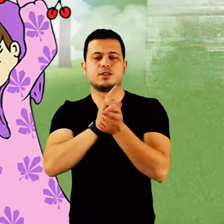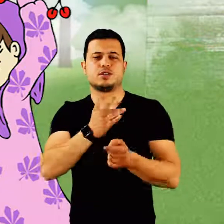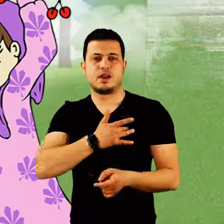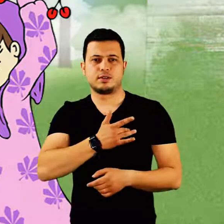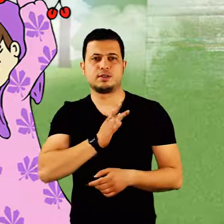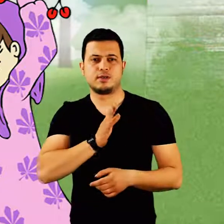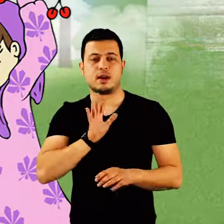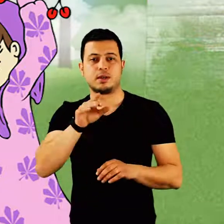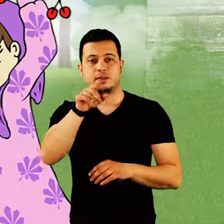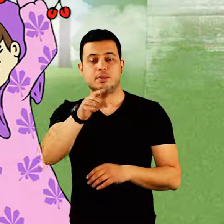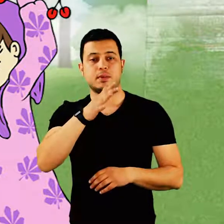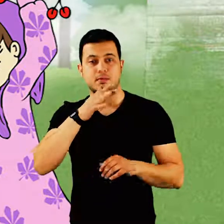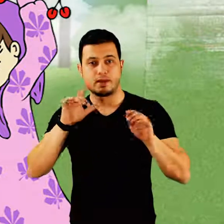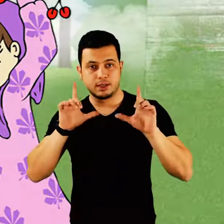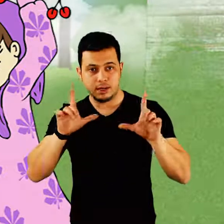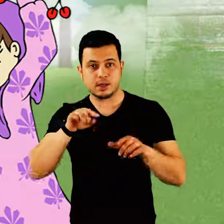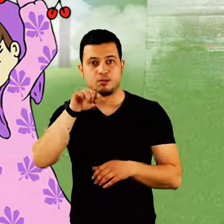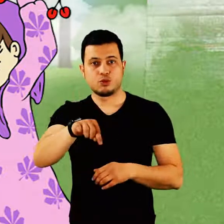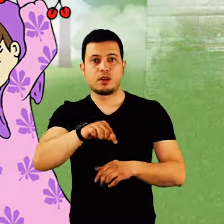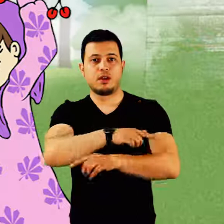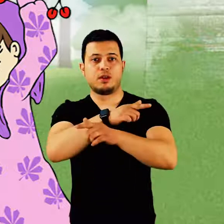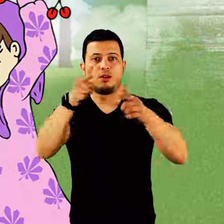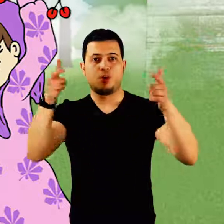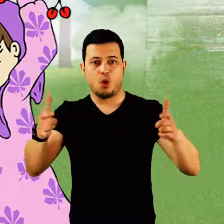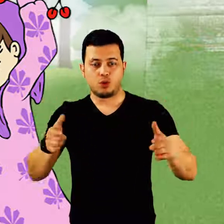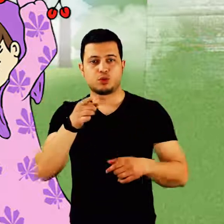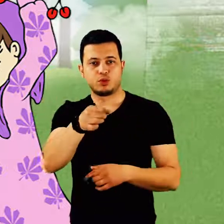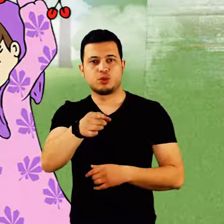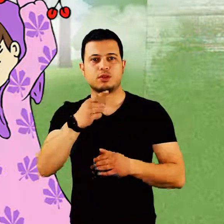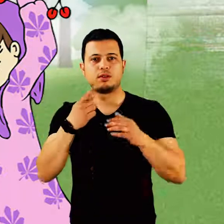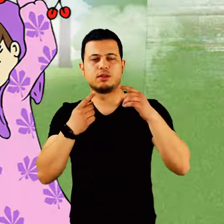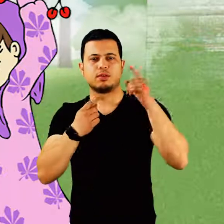bilmen gereken sadece oraya özgü bitkilere verilen addır.